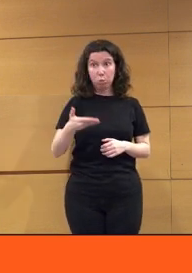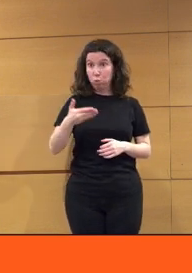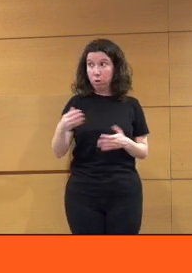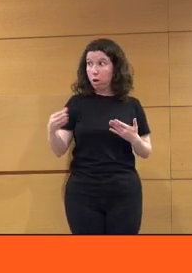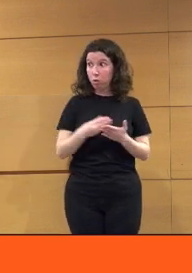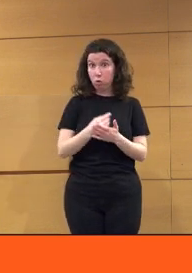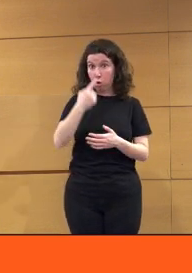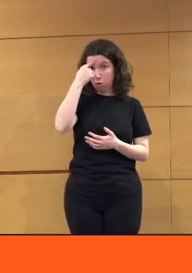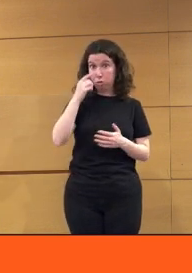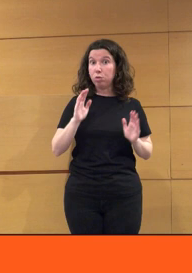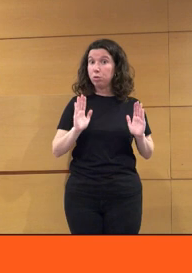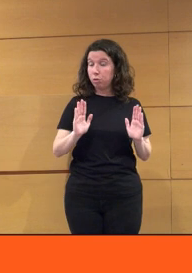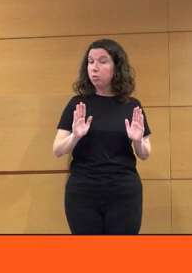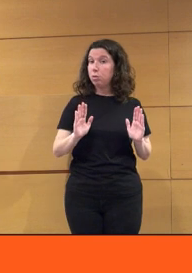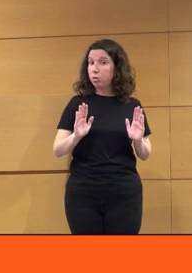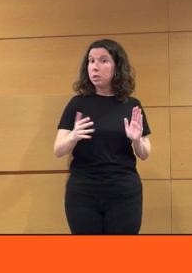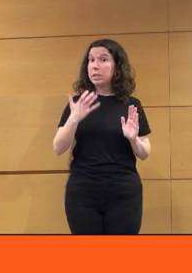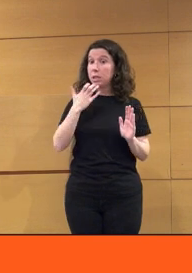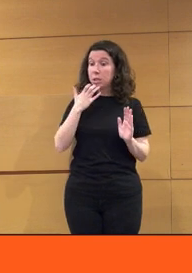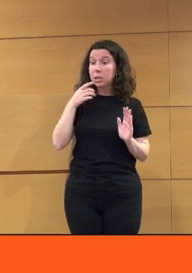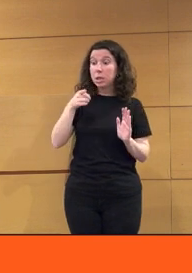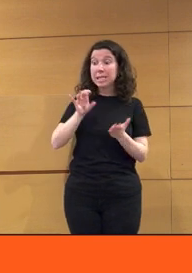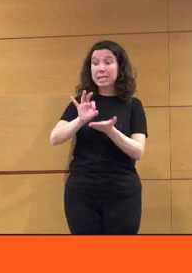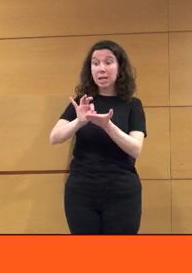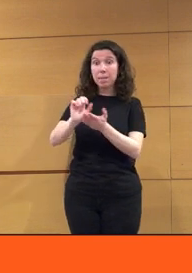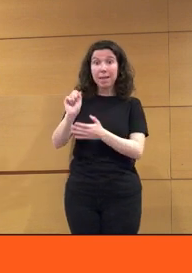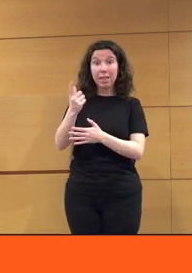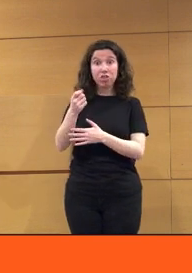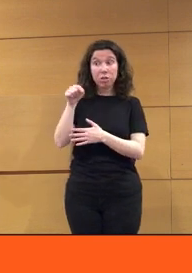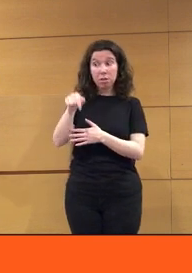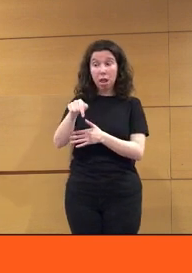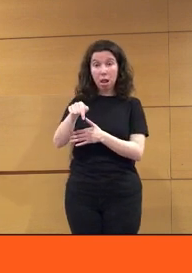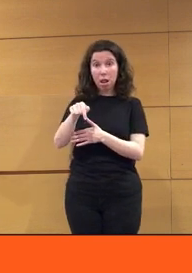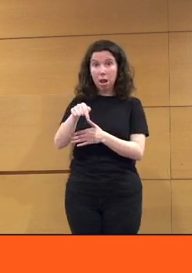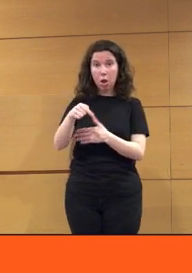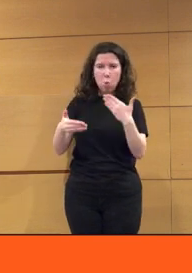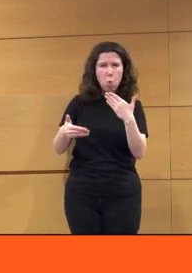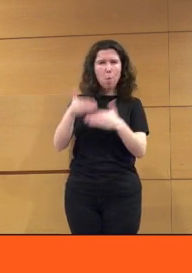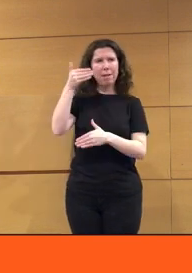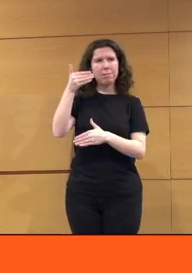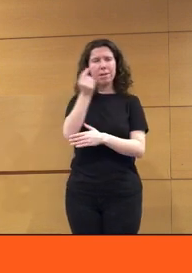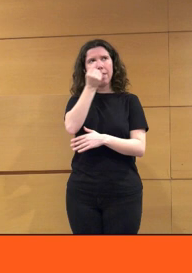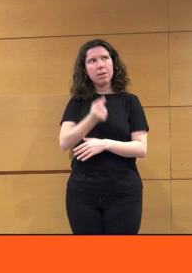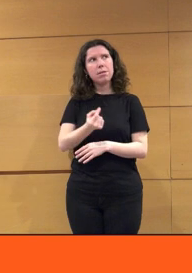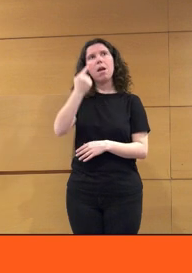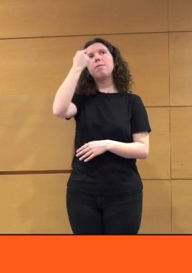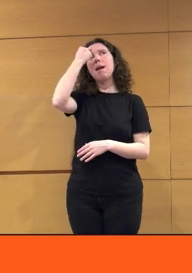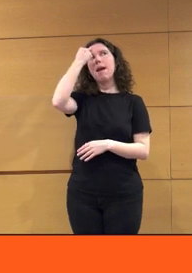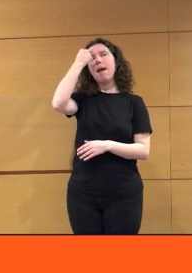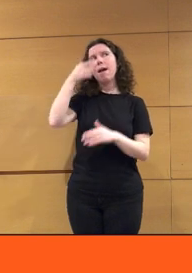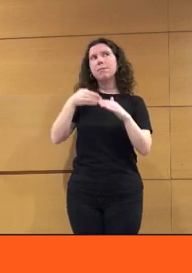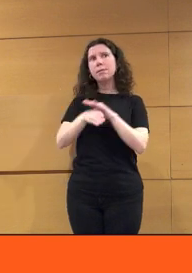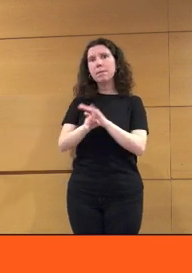però si una solució, un servei digital, no el fem des de l'inici pensant en l'accessibilitat, al